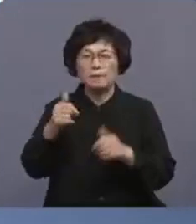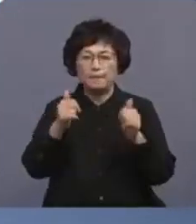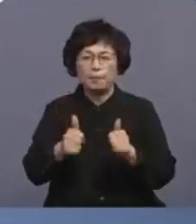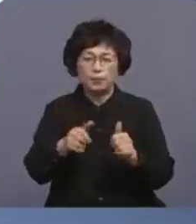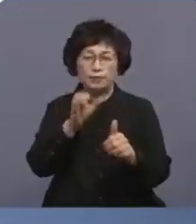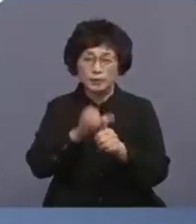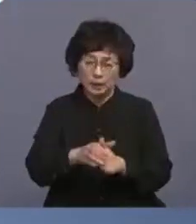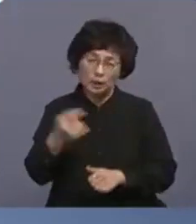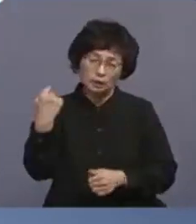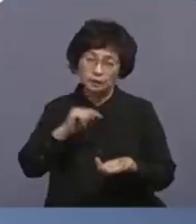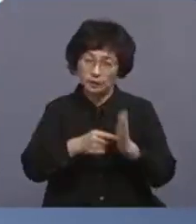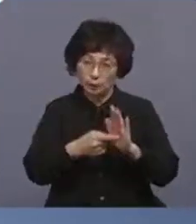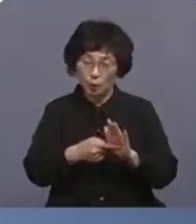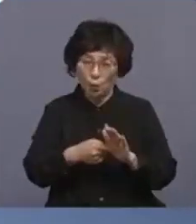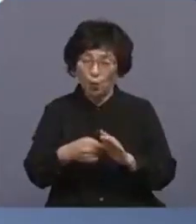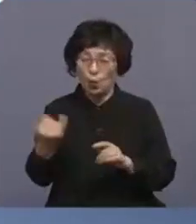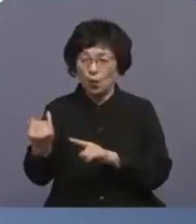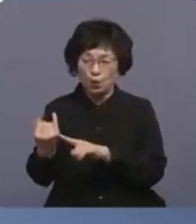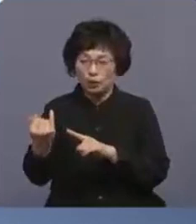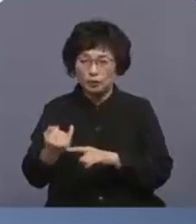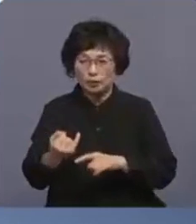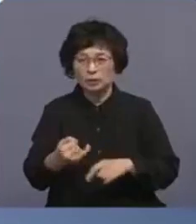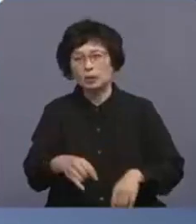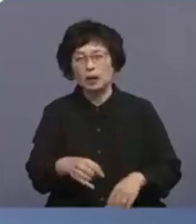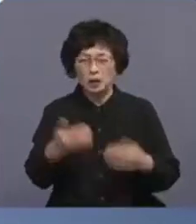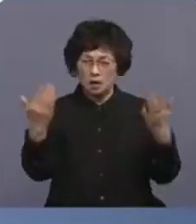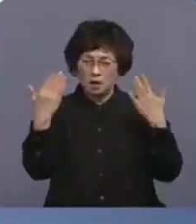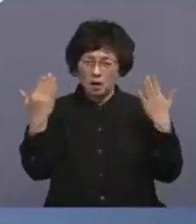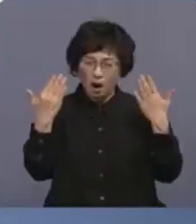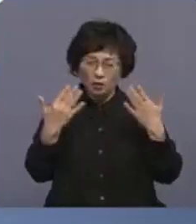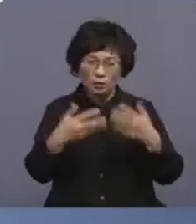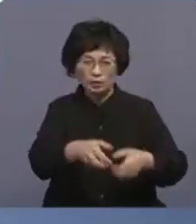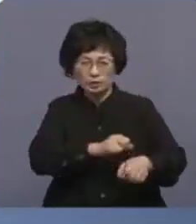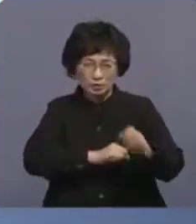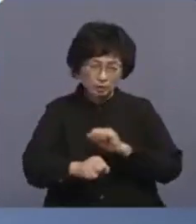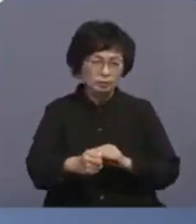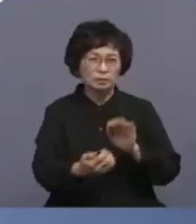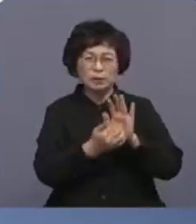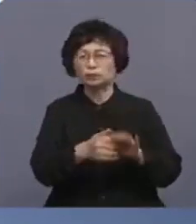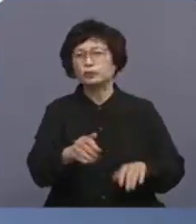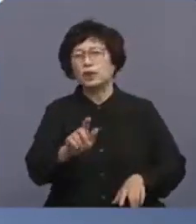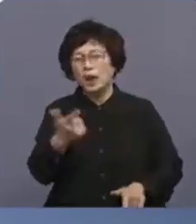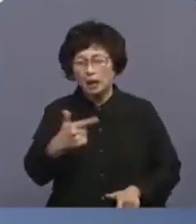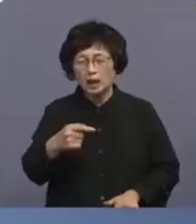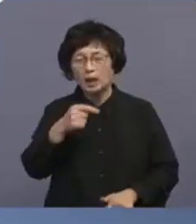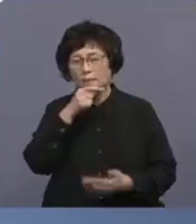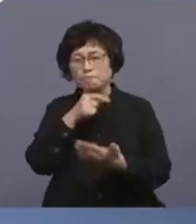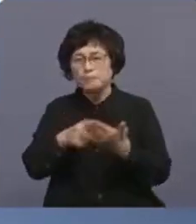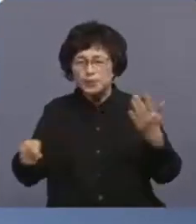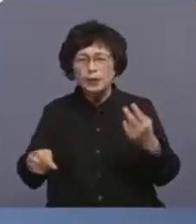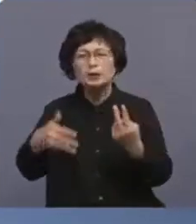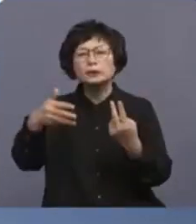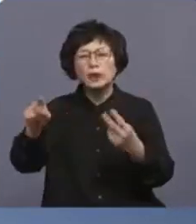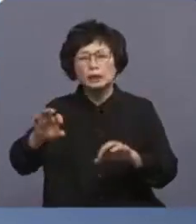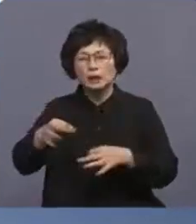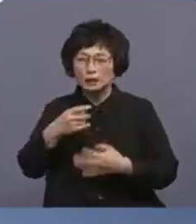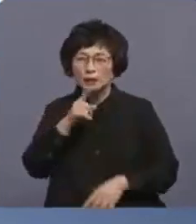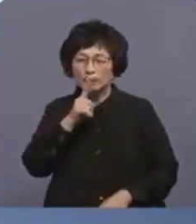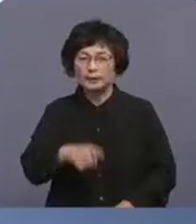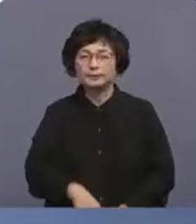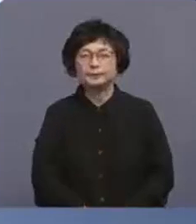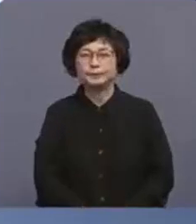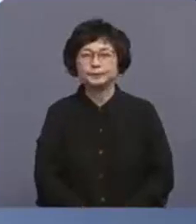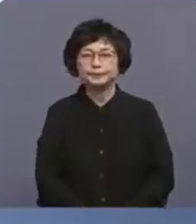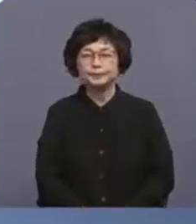드렸는데요 피해 조교는 소극적인 대학의 대응 탓에 2차 가위를 당했다며 피해를 호소하고 있습니다 보도의